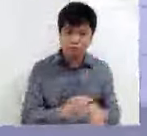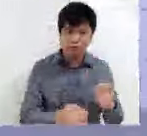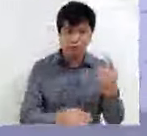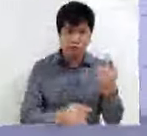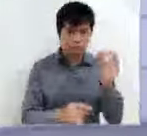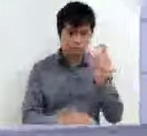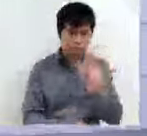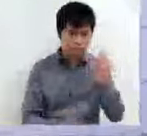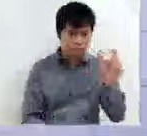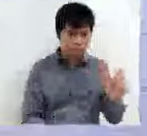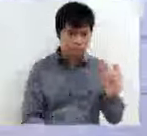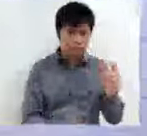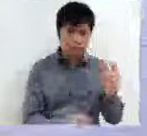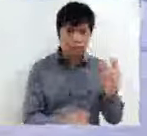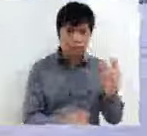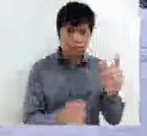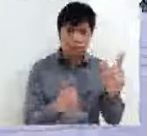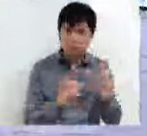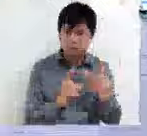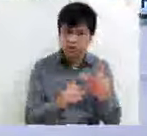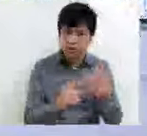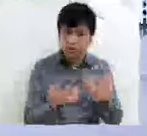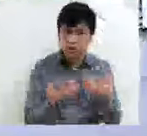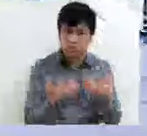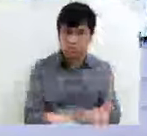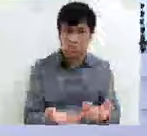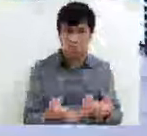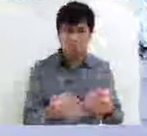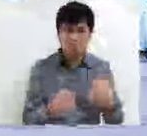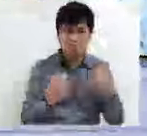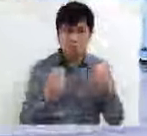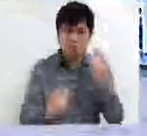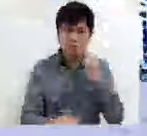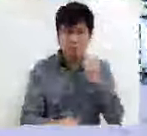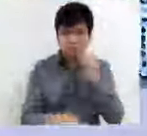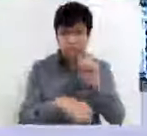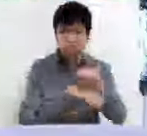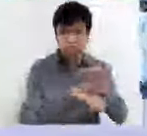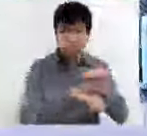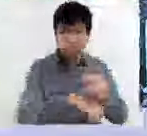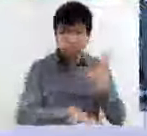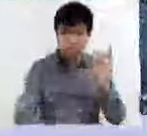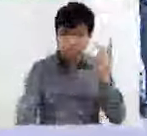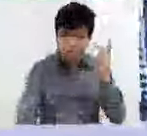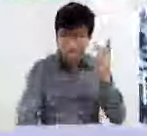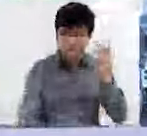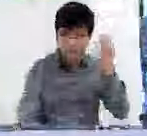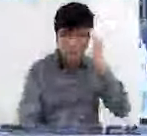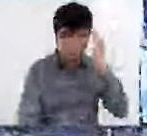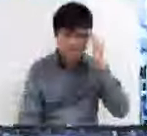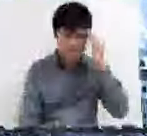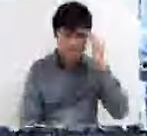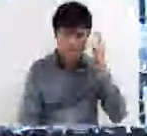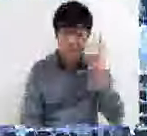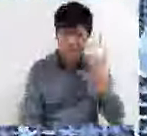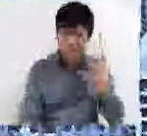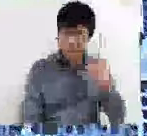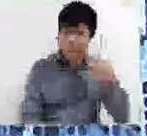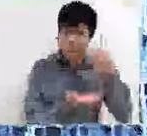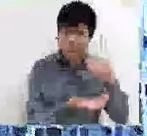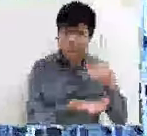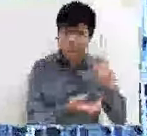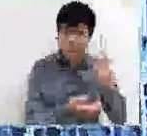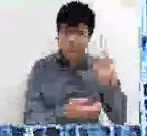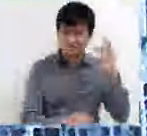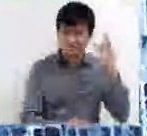katumbas na bigat. Parang ang lagi po nating paalala na ang K-alaman ay K-yamanan.